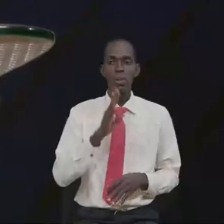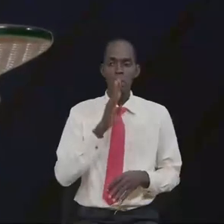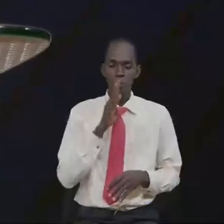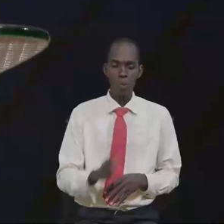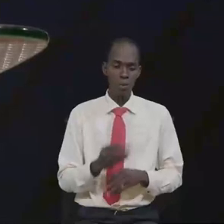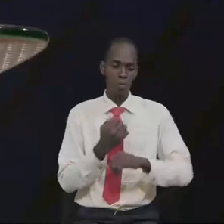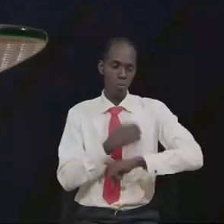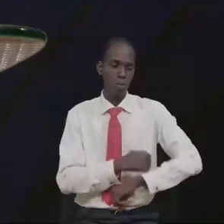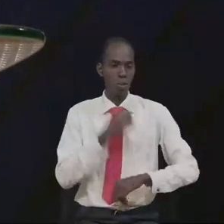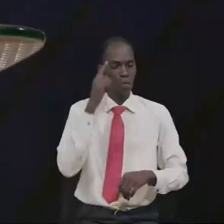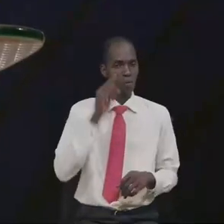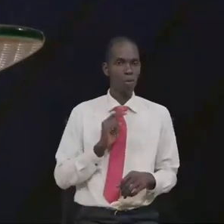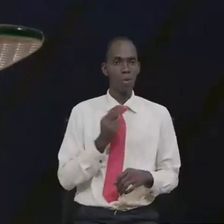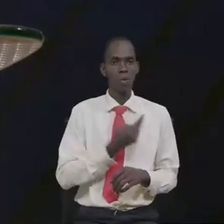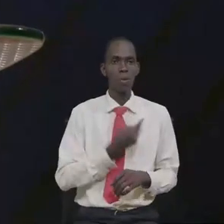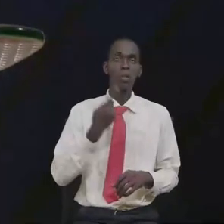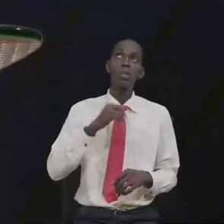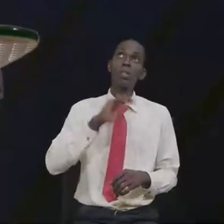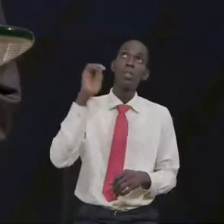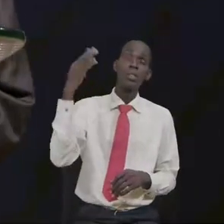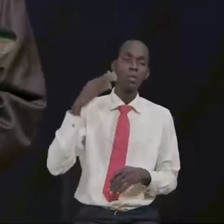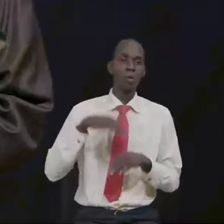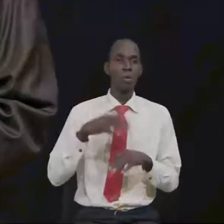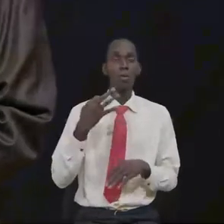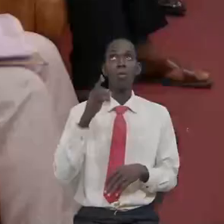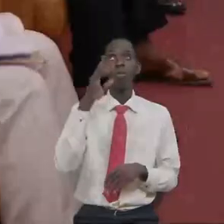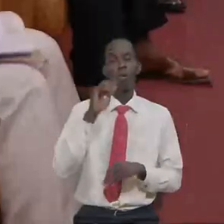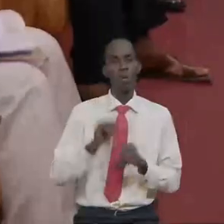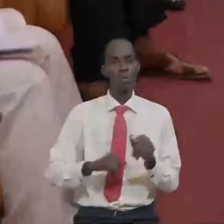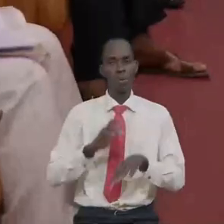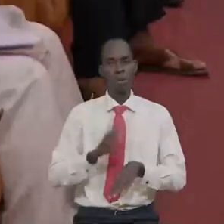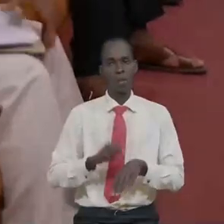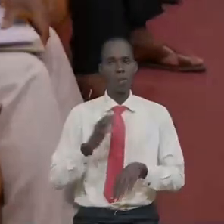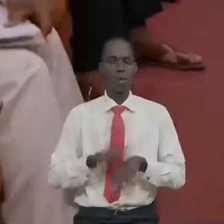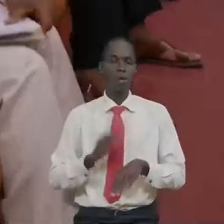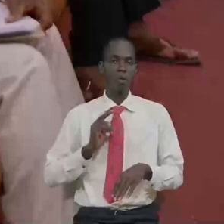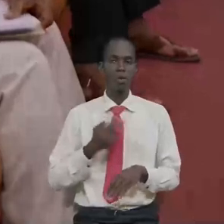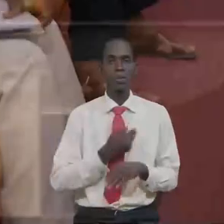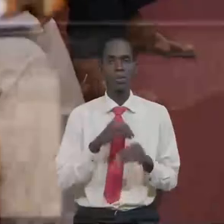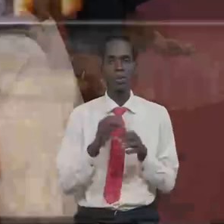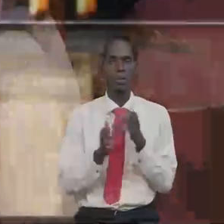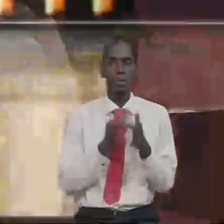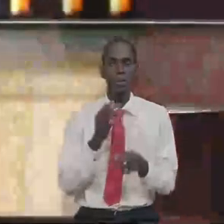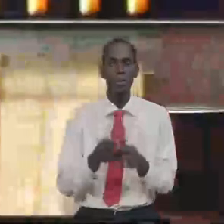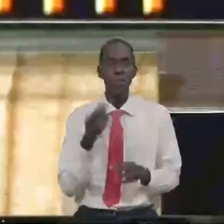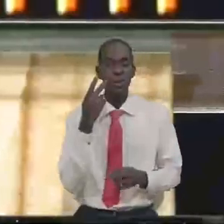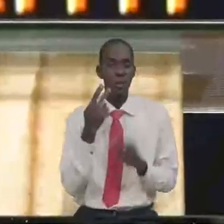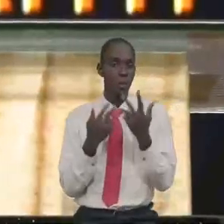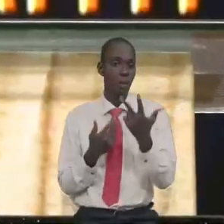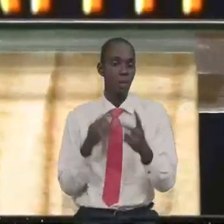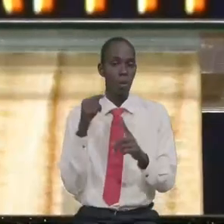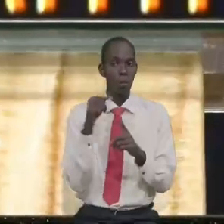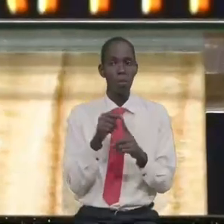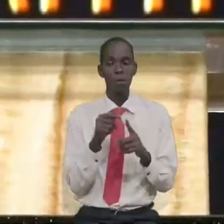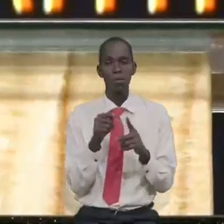nous donnera la grâce à tout moment au nom de Jésus-Christ. Nous allons voir trois points comme on voit le passage du